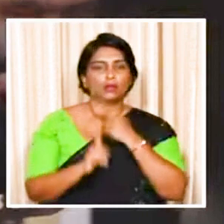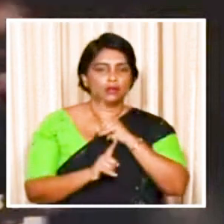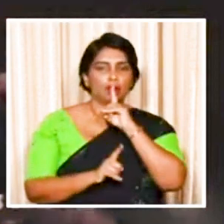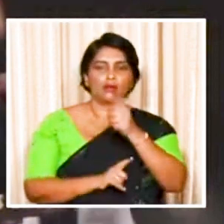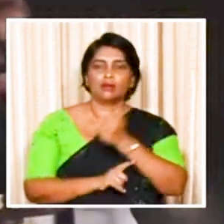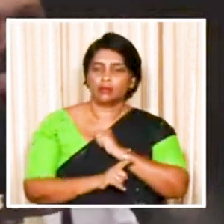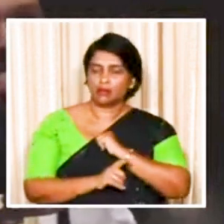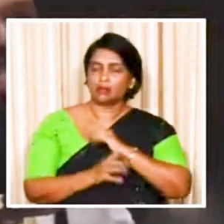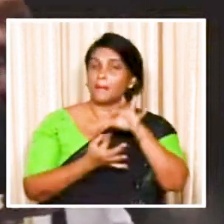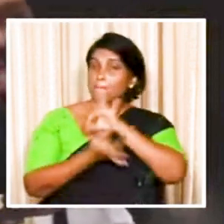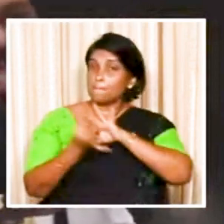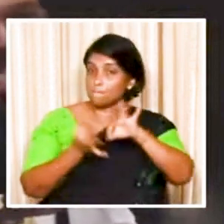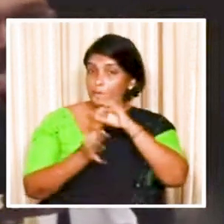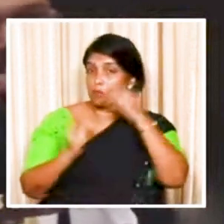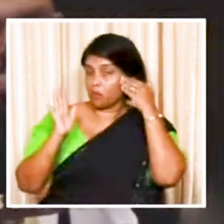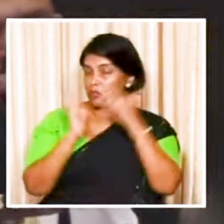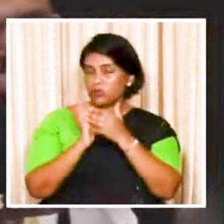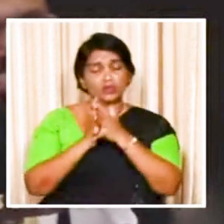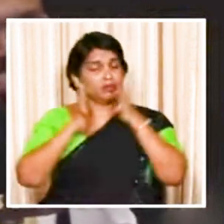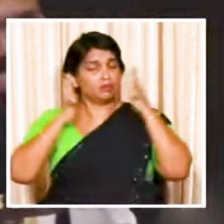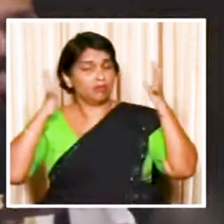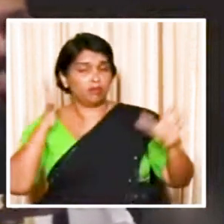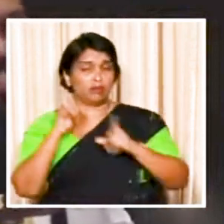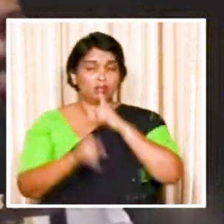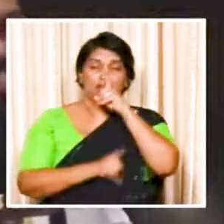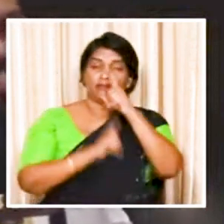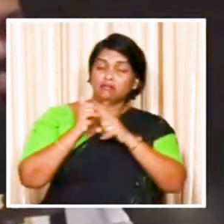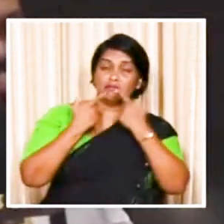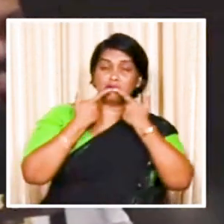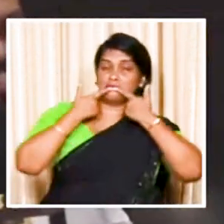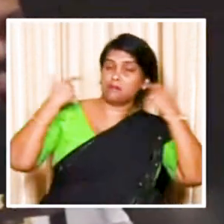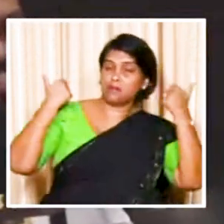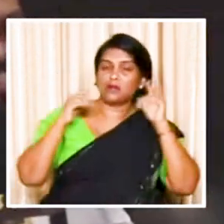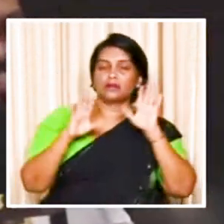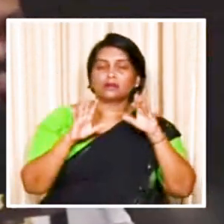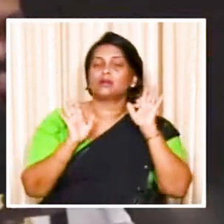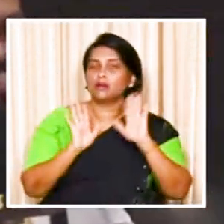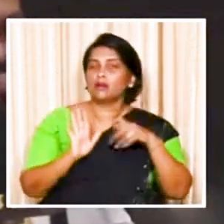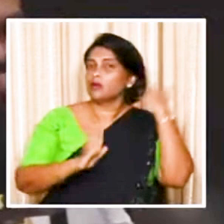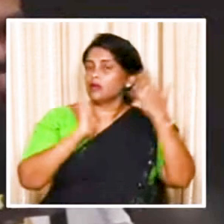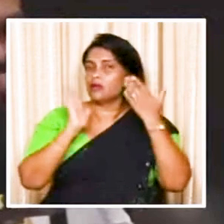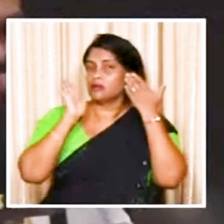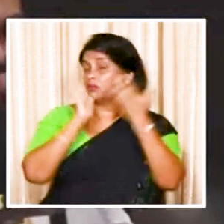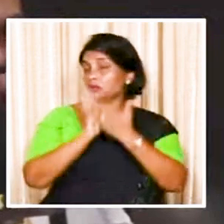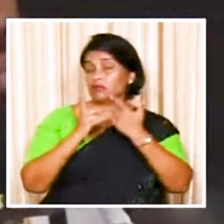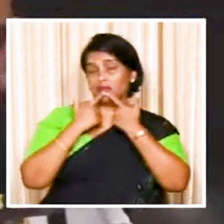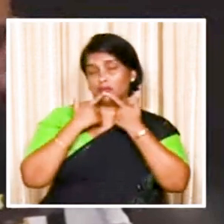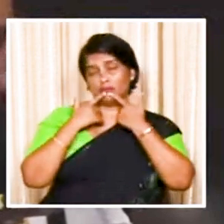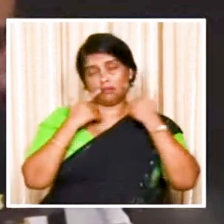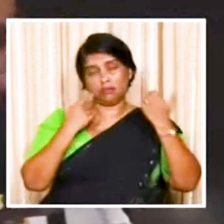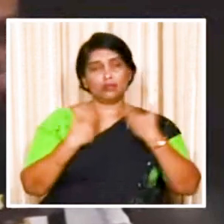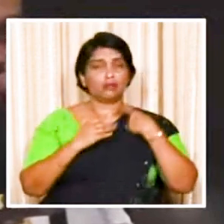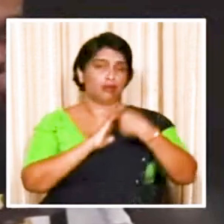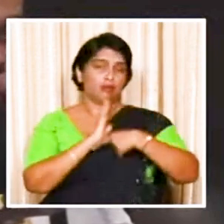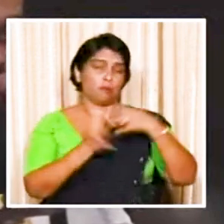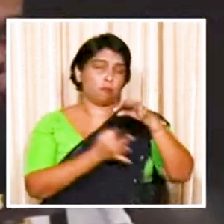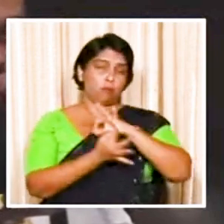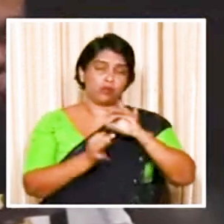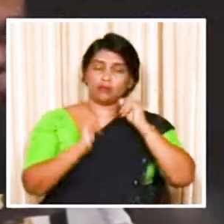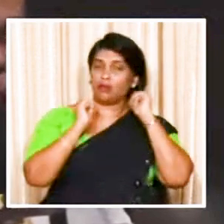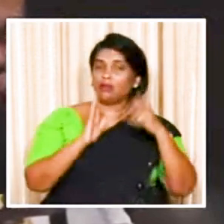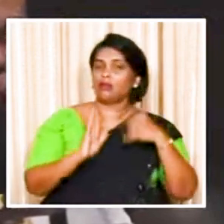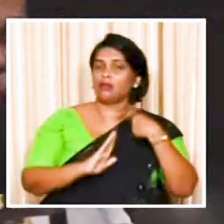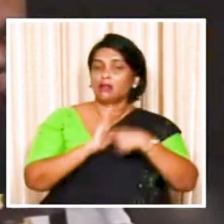உங்களுடைய உதடுகளில் மட்டும்தான் நல்லிணக்கமா, அல்லது உள்ளத்தில் இருந்துதான் இந்த நல்லிணக்கம் வருகிறதா? ஒரு இந்த நாட்டிலே இருக்கின்ற தயவு செய்து இந்த